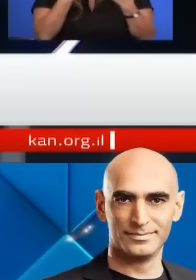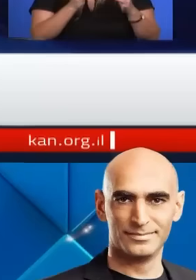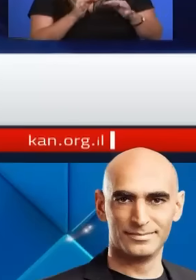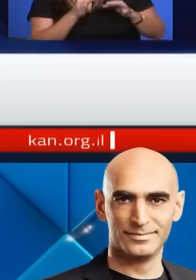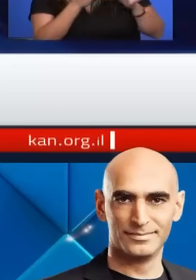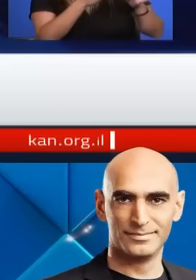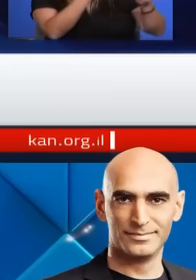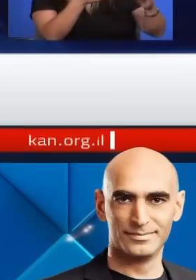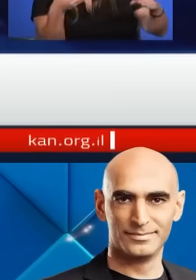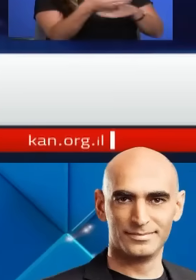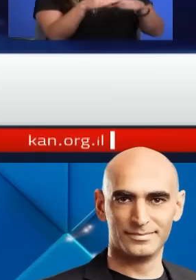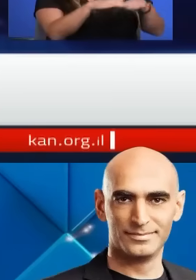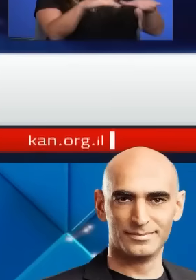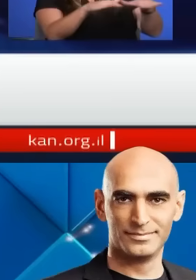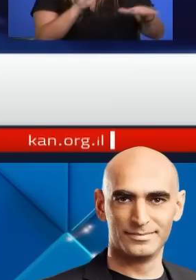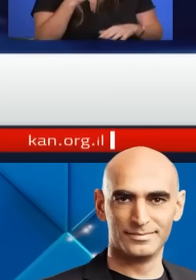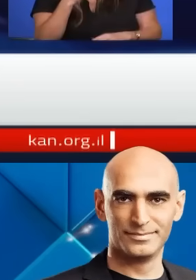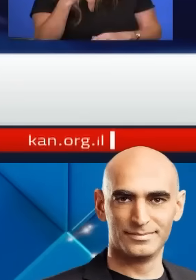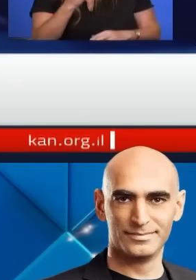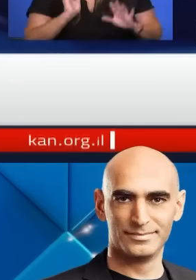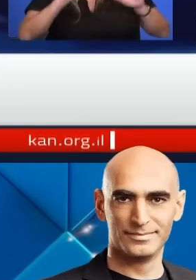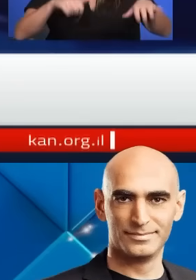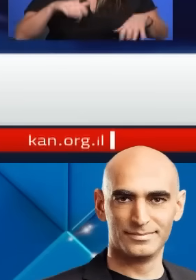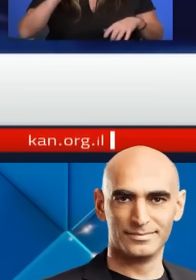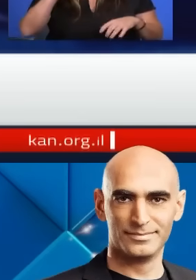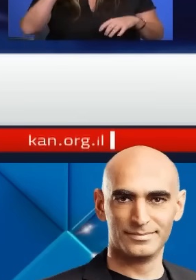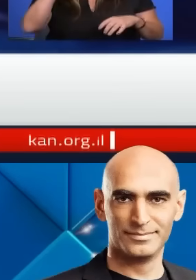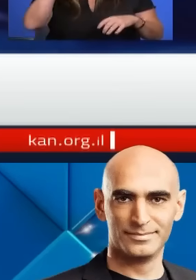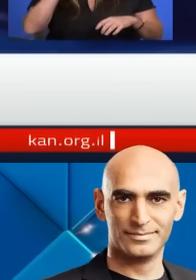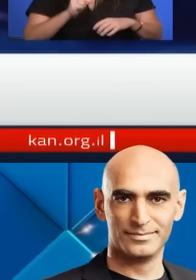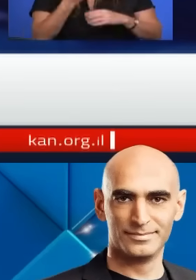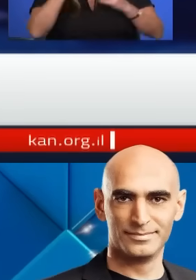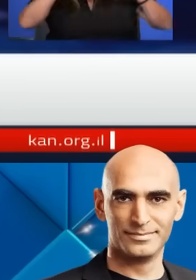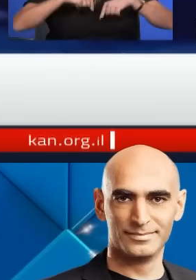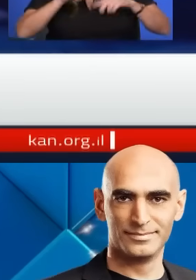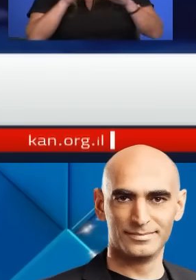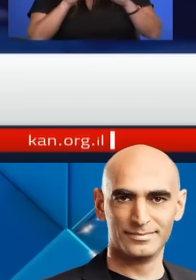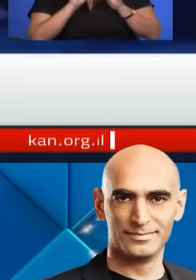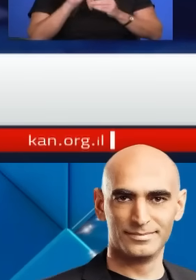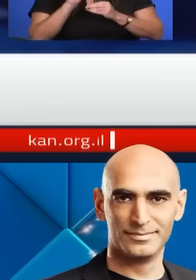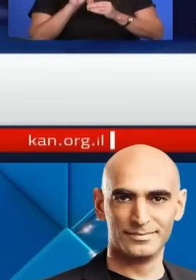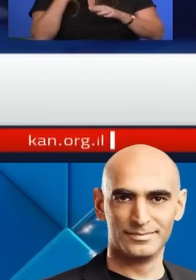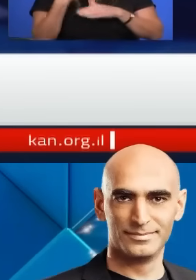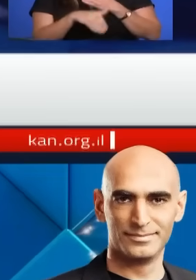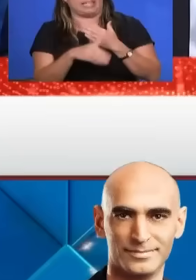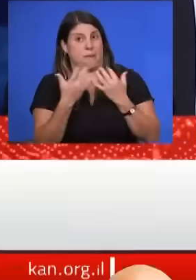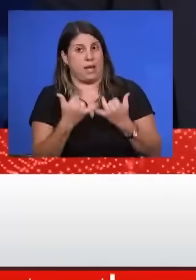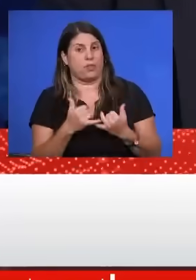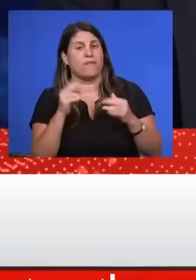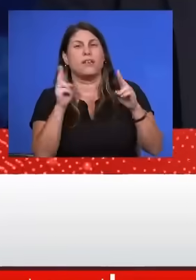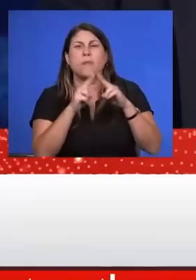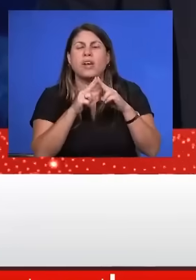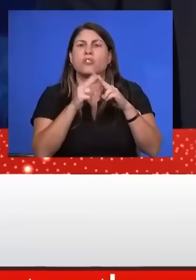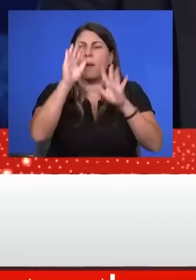כן, מקרון, הנשיא מקרון שהיה כאן ונפגש עם נתניהו, מסיים ממש בשעה האחרונה ביקור במצרים, נפגש עם הסיסי. טרם